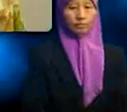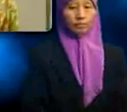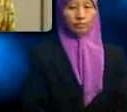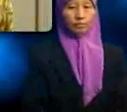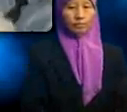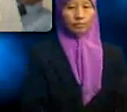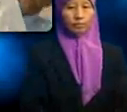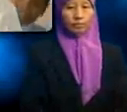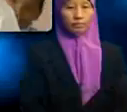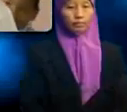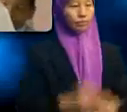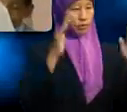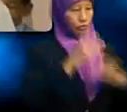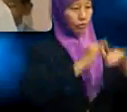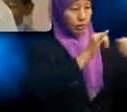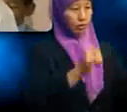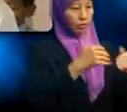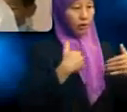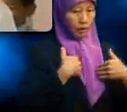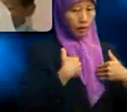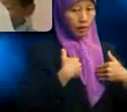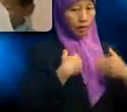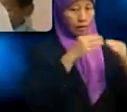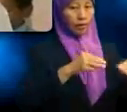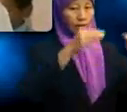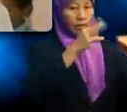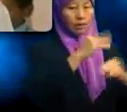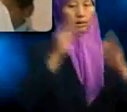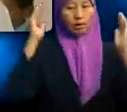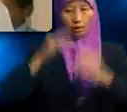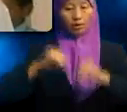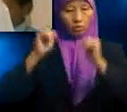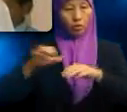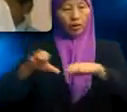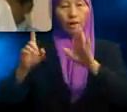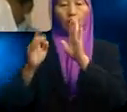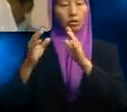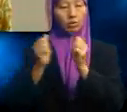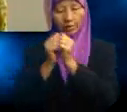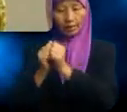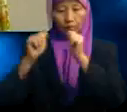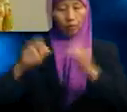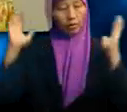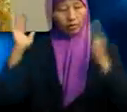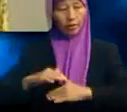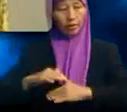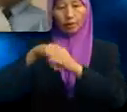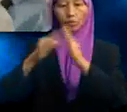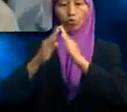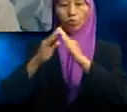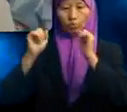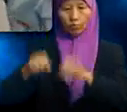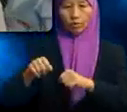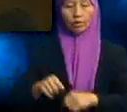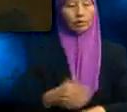Ismail? Solat Jumaat mesti di masjid, tetapi solat jemaah di rumah pun boleh. Terima kasih. Bagus. Boleh duduk.